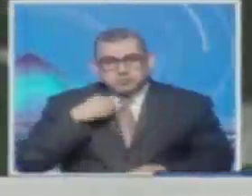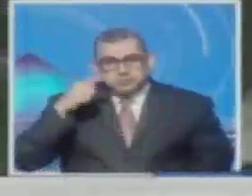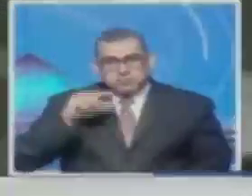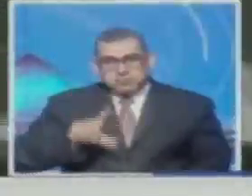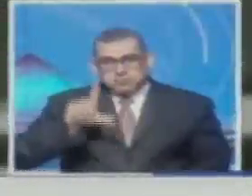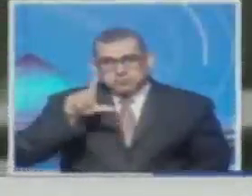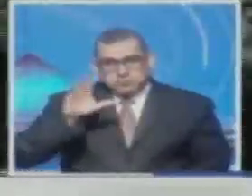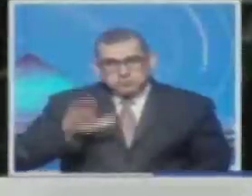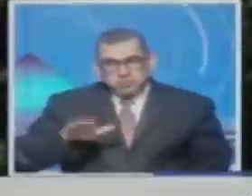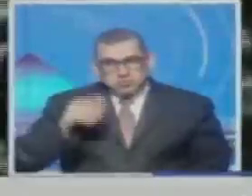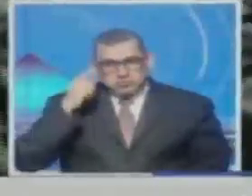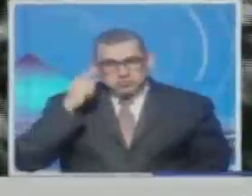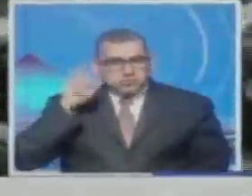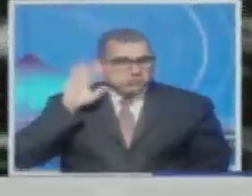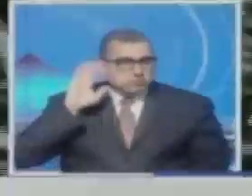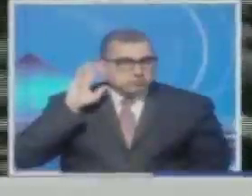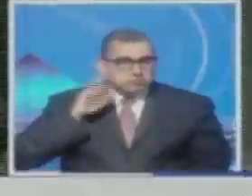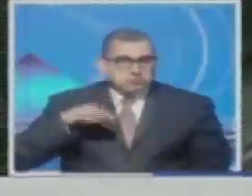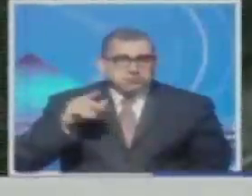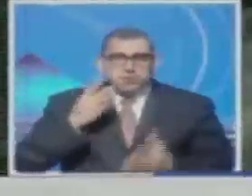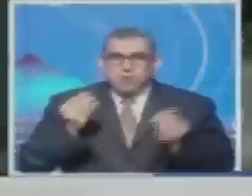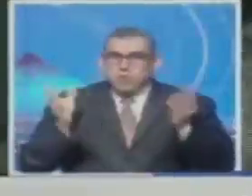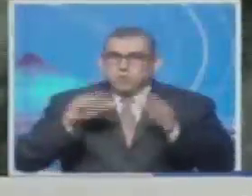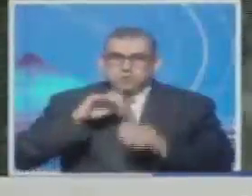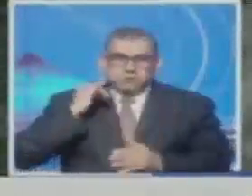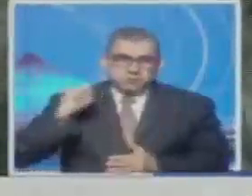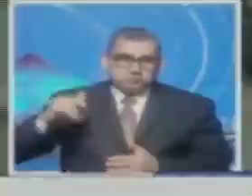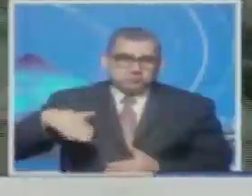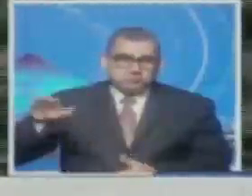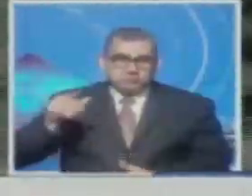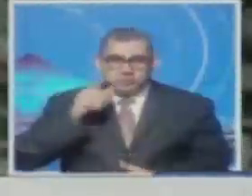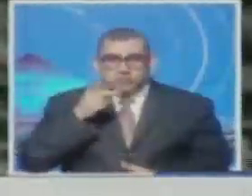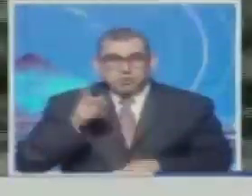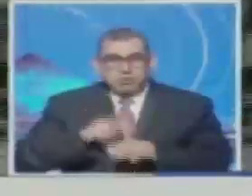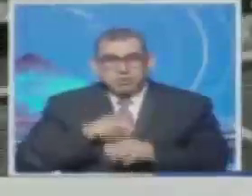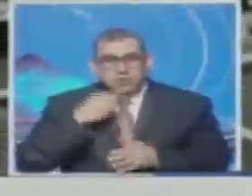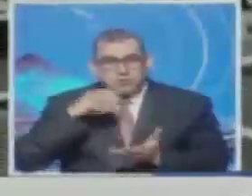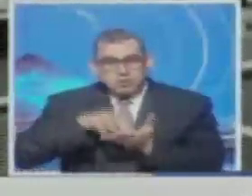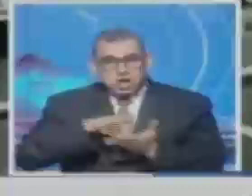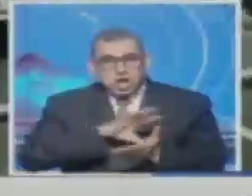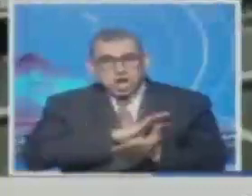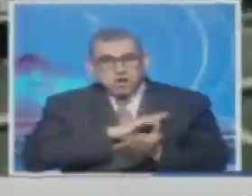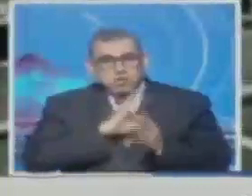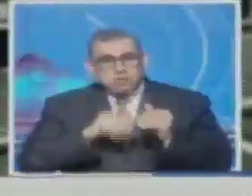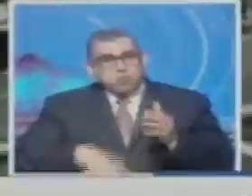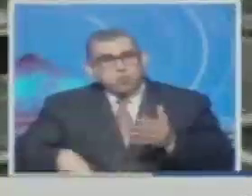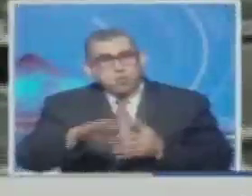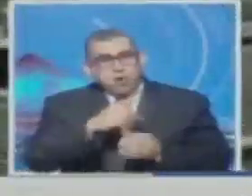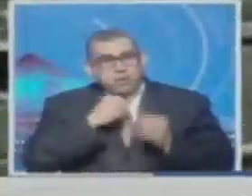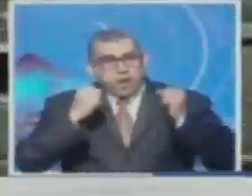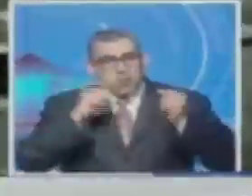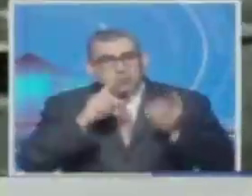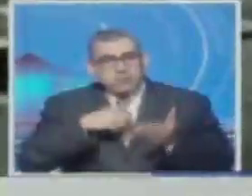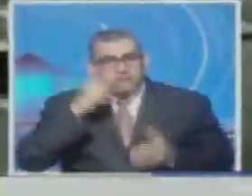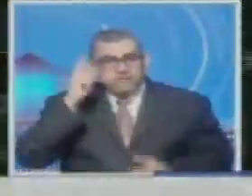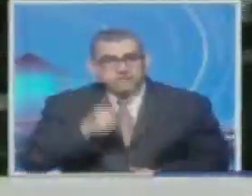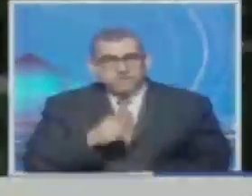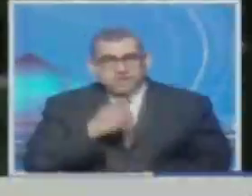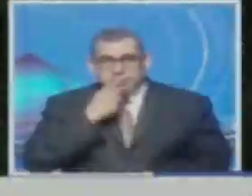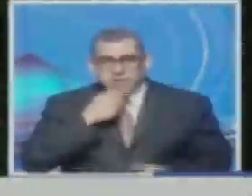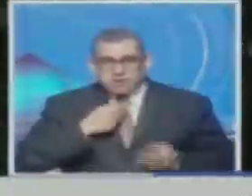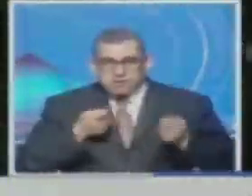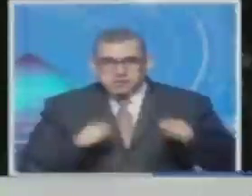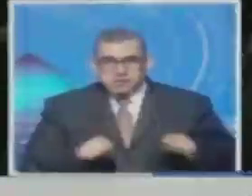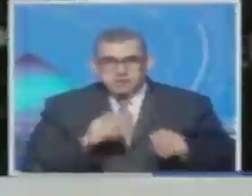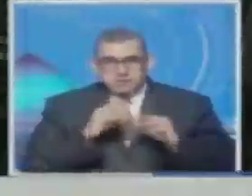آنذاك في تجاهله للأغلبية، إضافة إلى تقليص وحدات الجيش المصري بعد فرض الحماية البريطانية